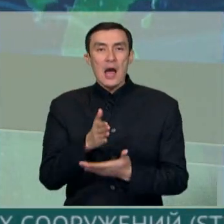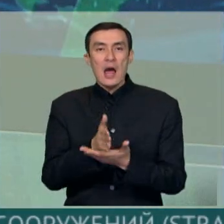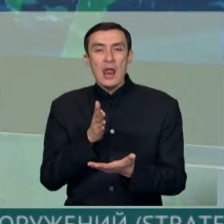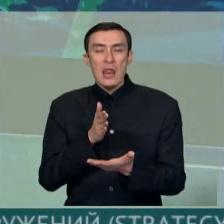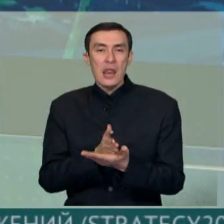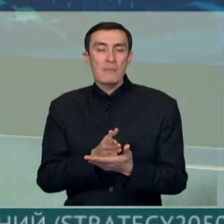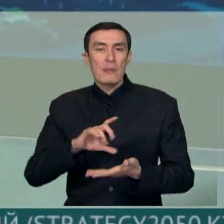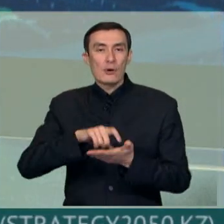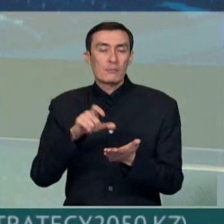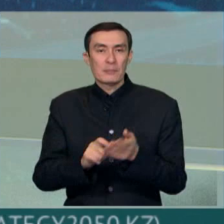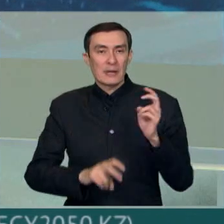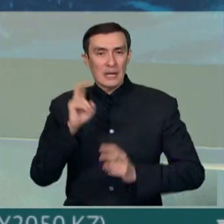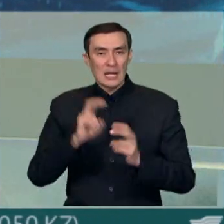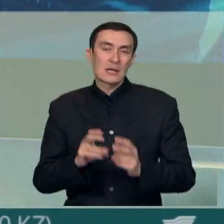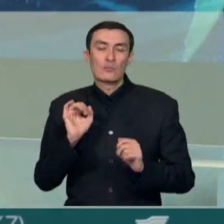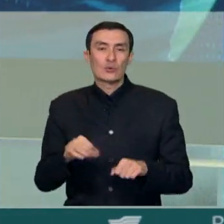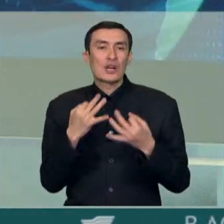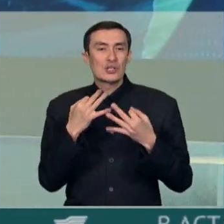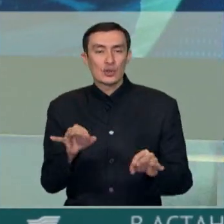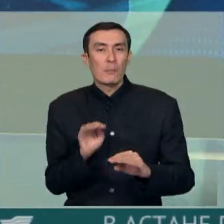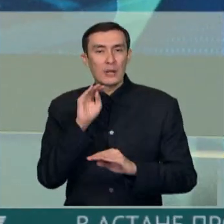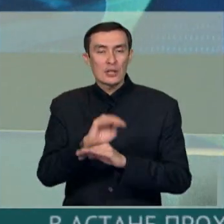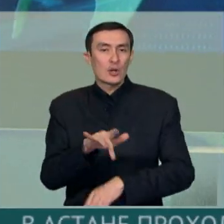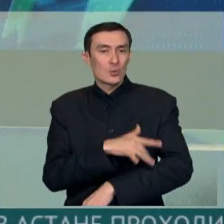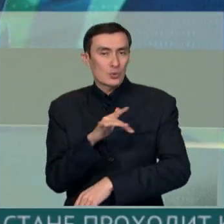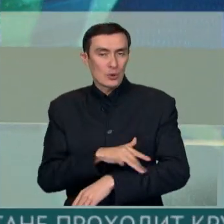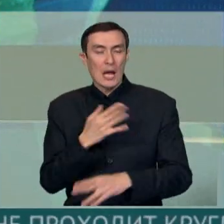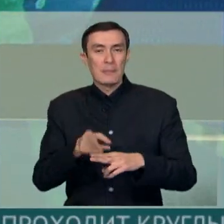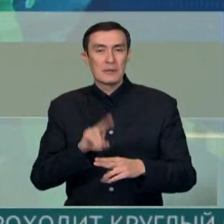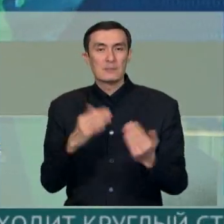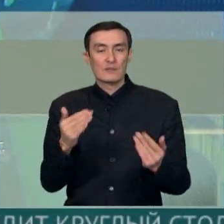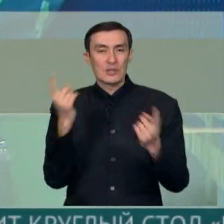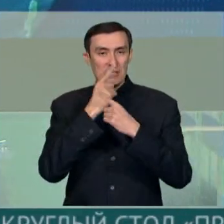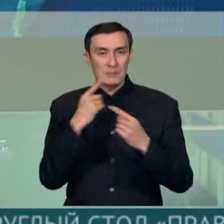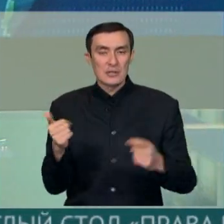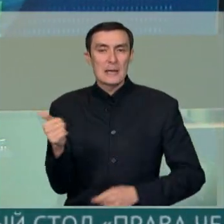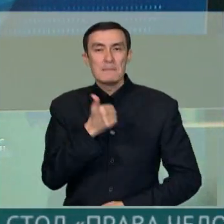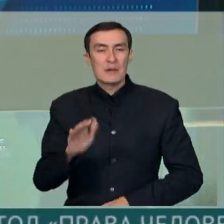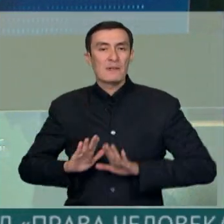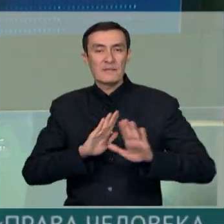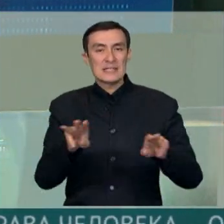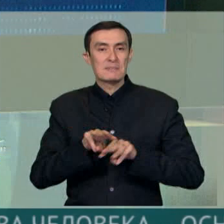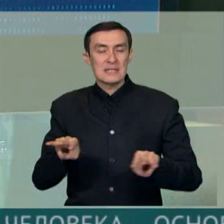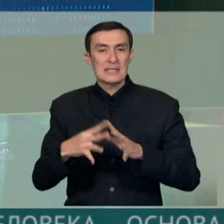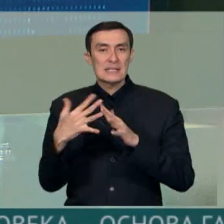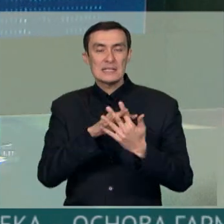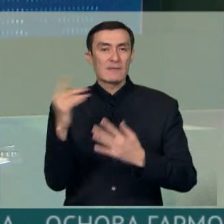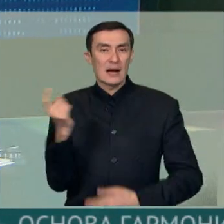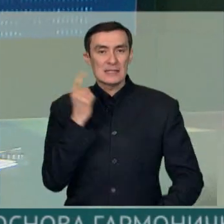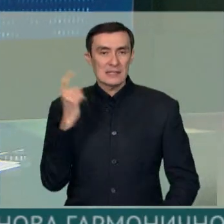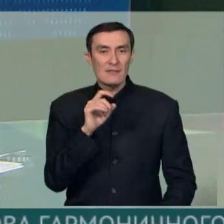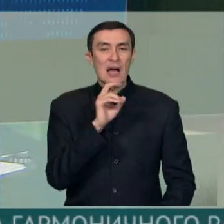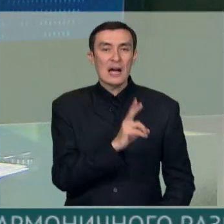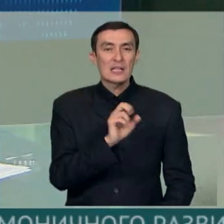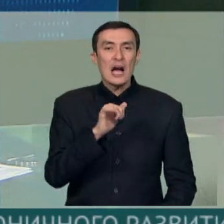Хлебоприемным предприятиям могут разрешить оказывать дополнительные услуги. Об этом сегодня сообщил первый вице-министр сельского хозяйства